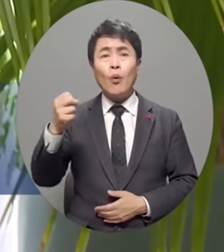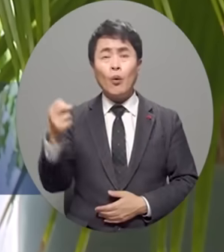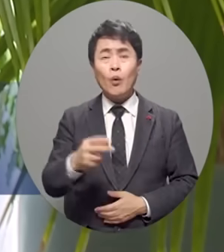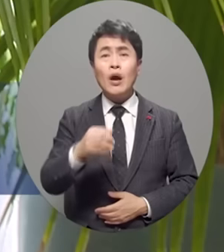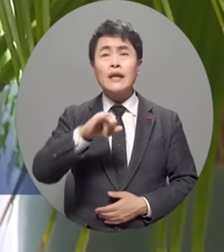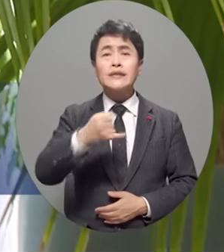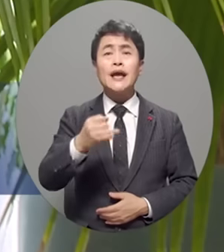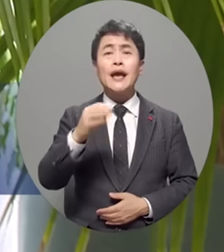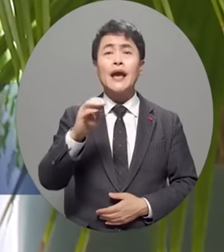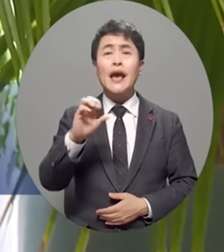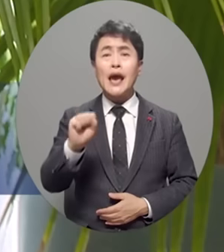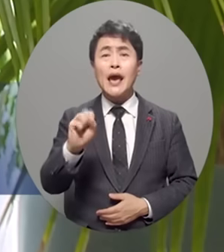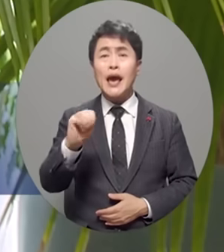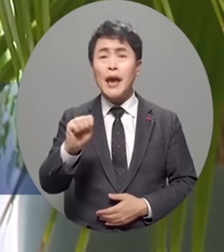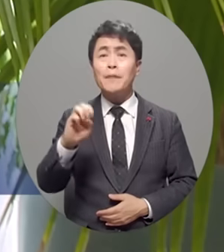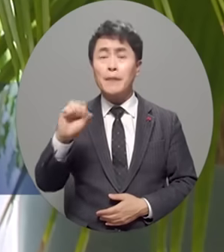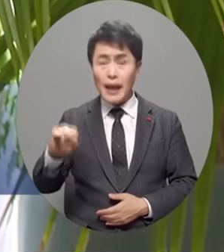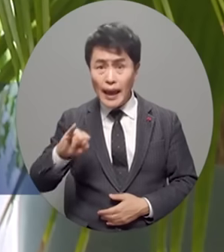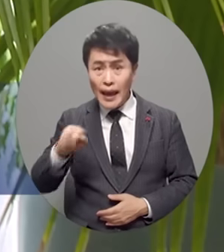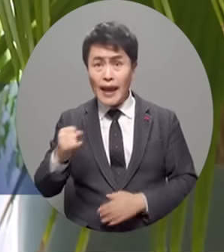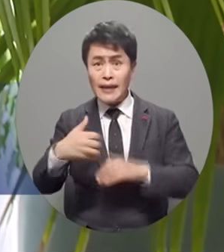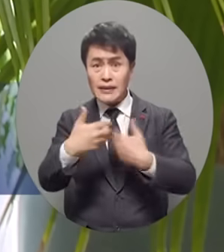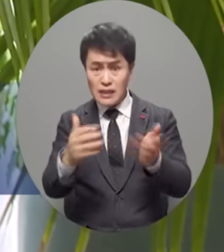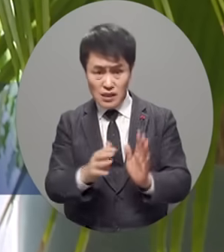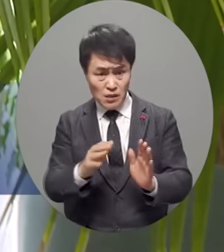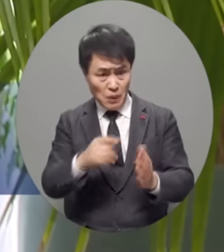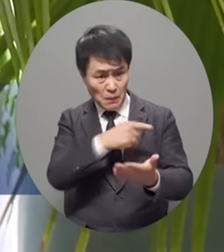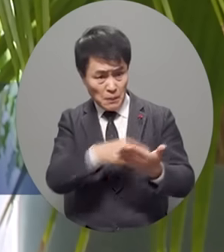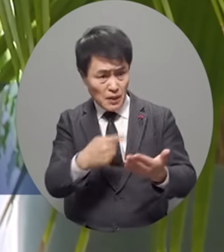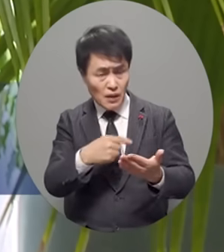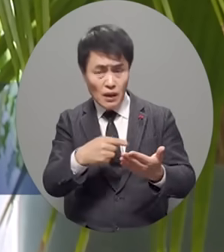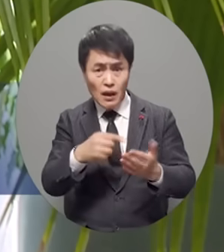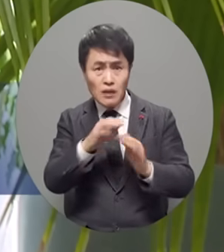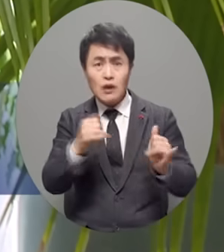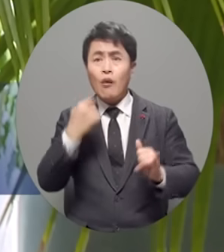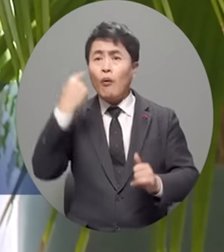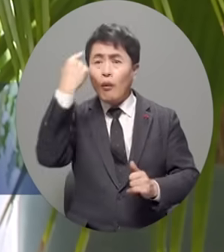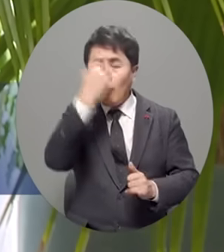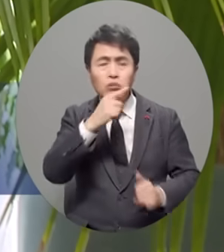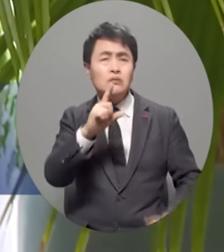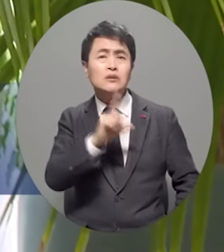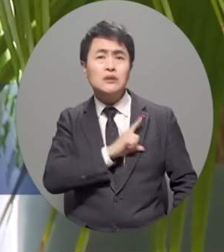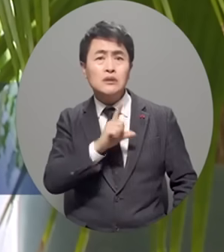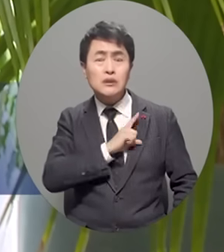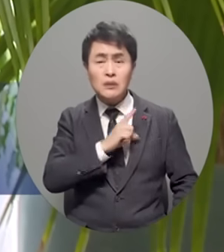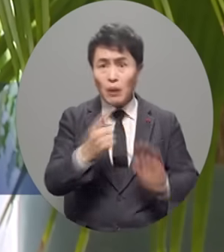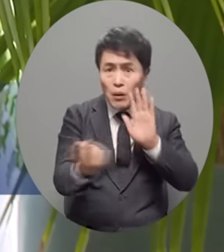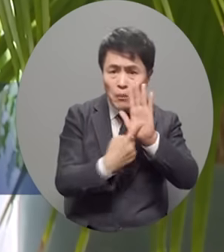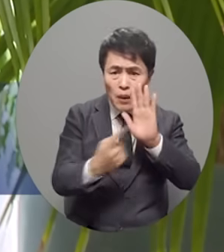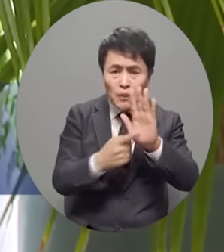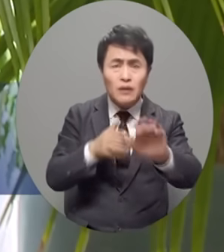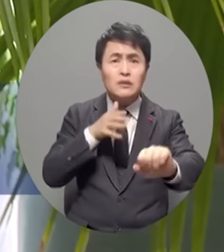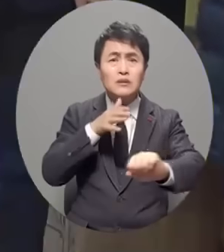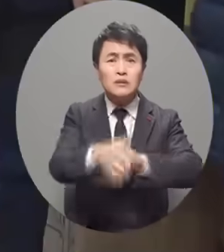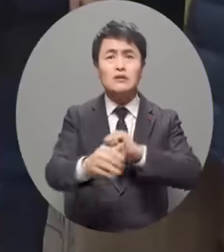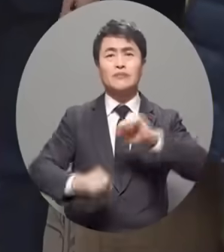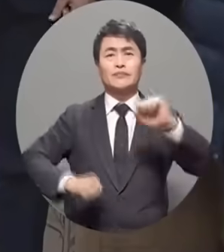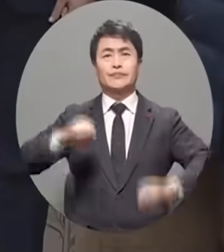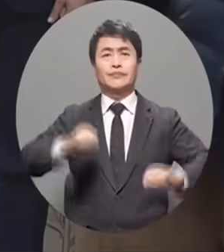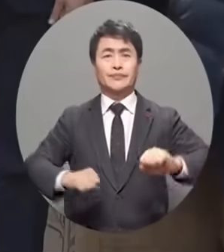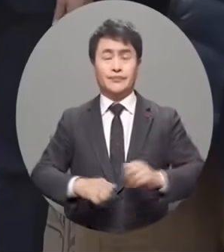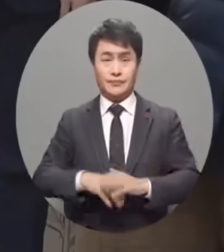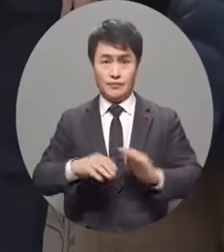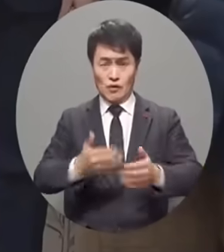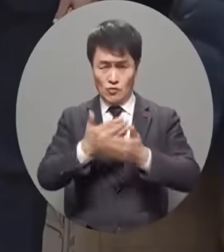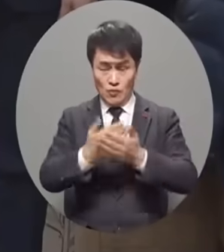JMS 광신도들이 일부는 피해자들의 얼굴하고 이름까지 노출하는 그런 짓까지 했었거든요.